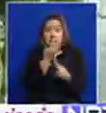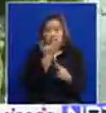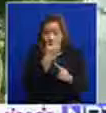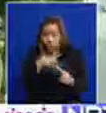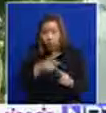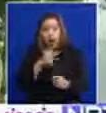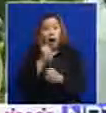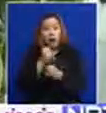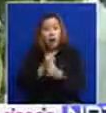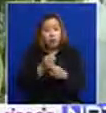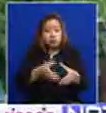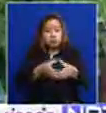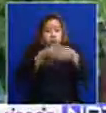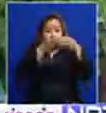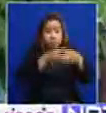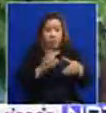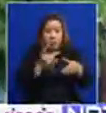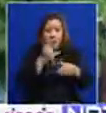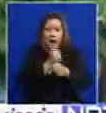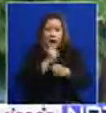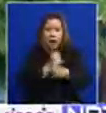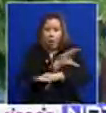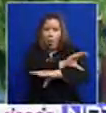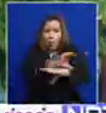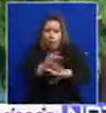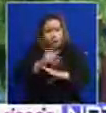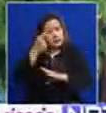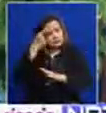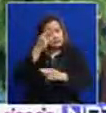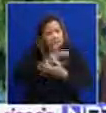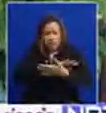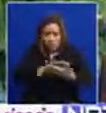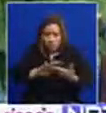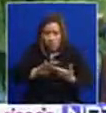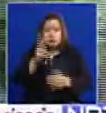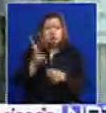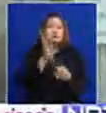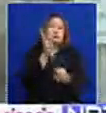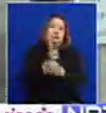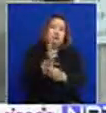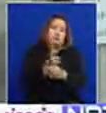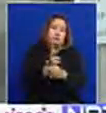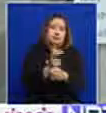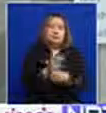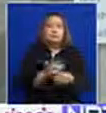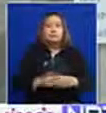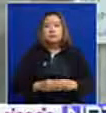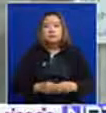าต่อหม้อรถไฟฟ้าซึ่งคาดว่าใช้เวลาก่อสร้างจนแล้วเสร็จประมาณ3ปี